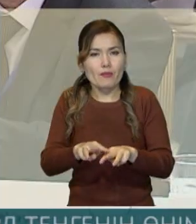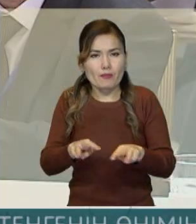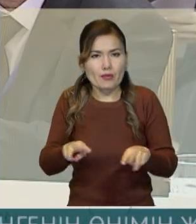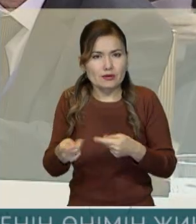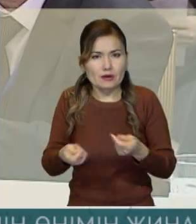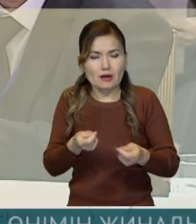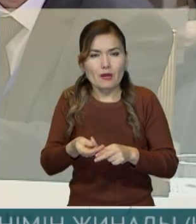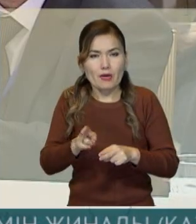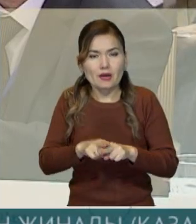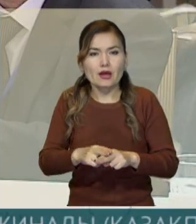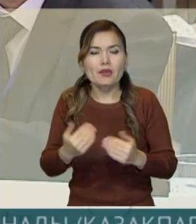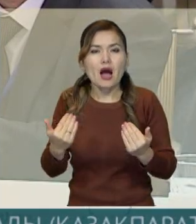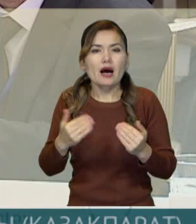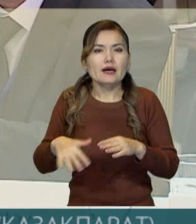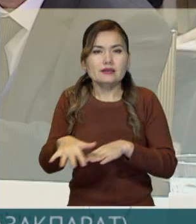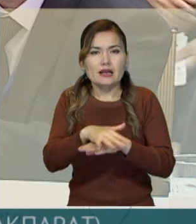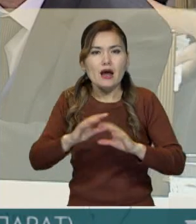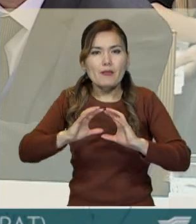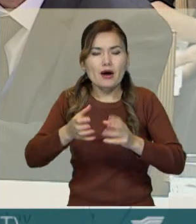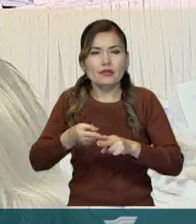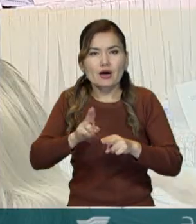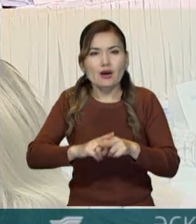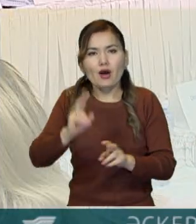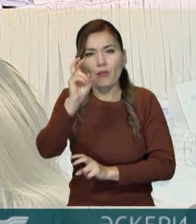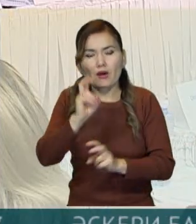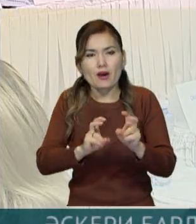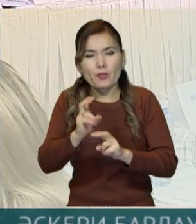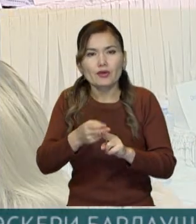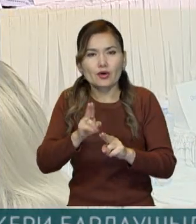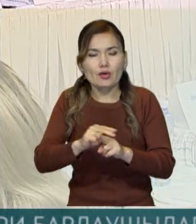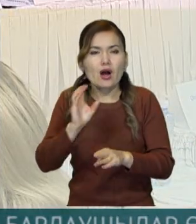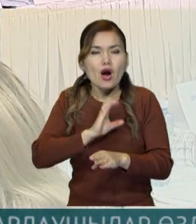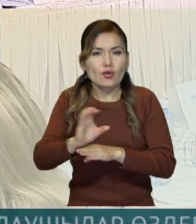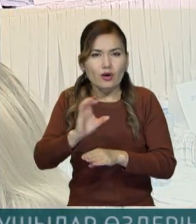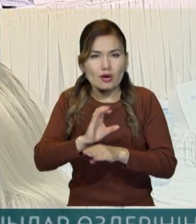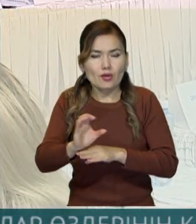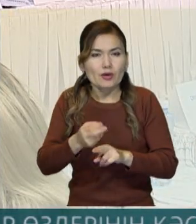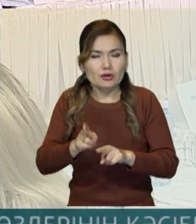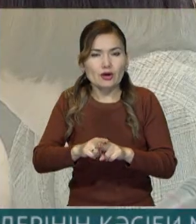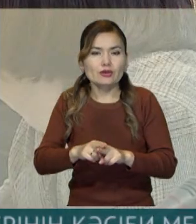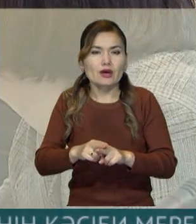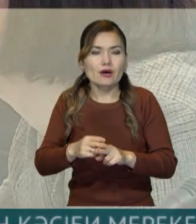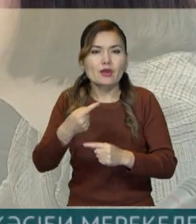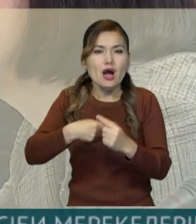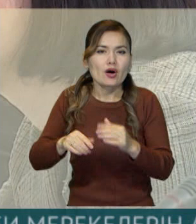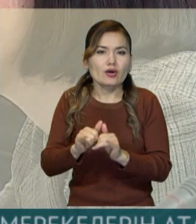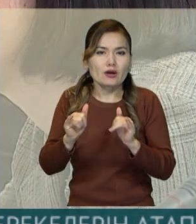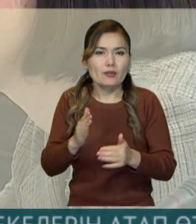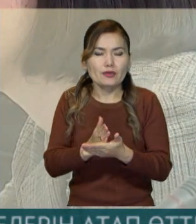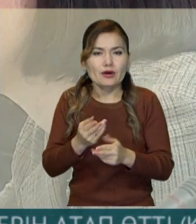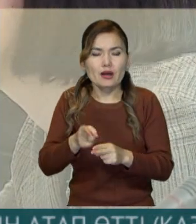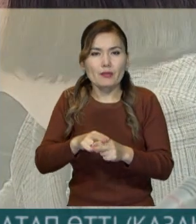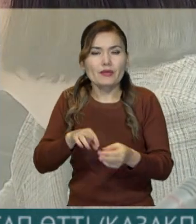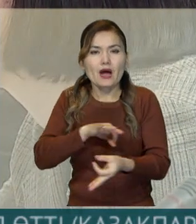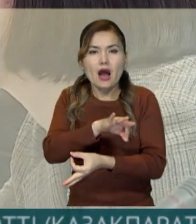ойдың айтуынша, қазір әлем халқы тау-кен өндірісіндегі өрескел қателіктерден зардап шегуде. Атап айтқанда, кәсіпорын өңдеген